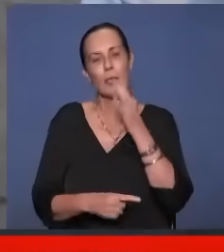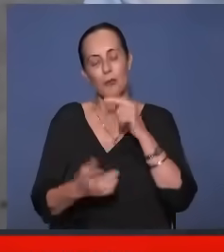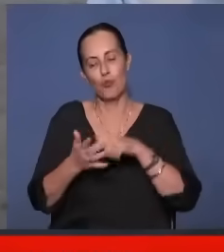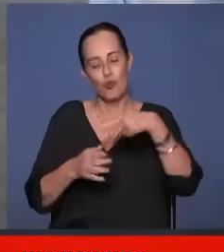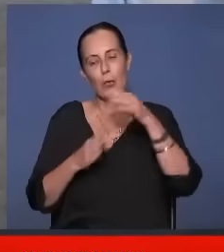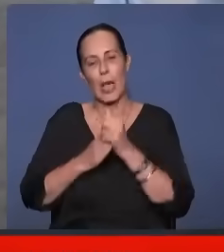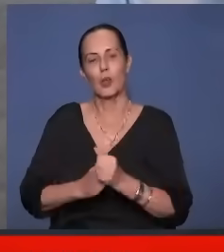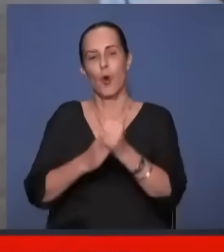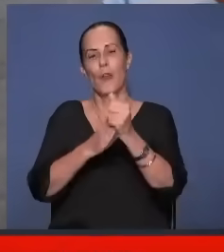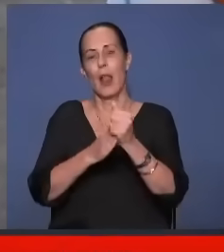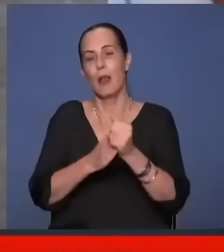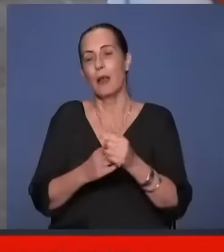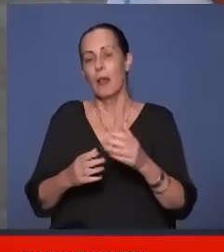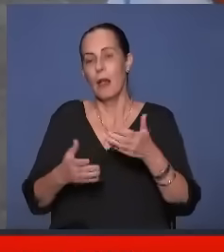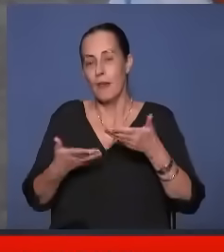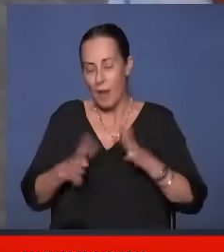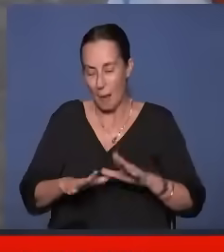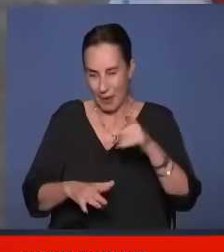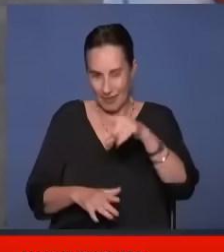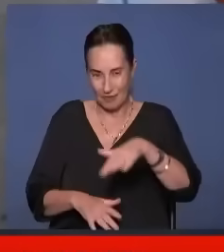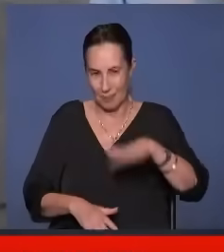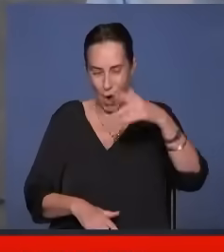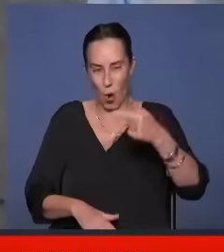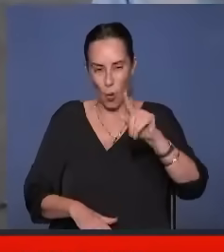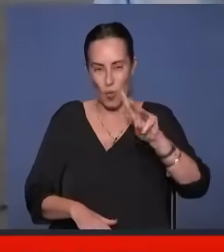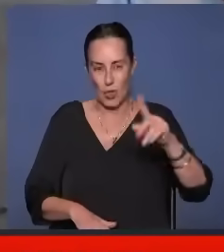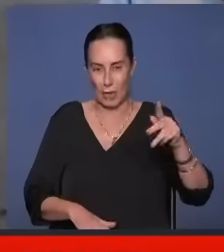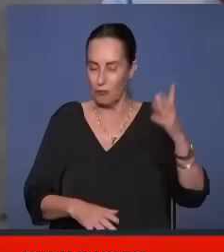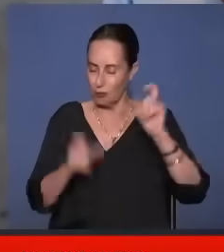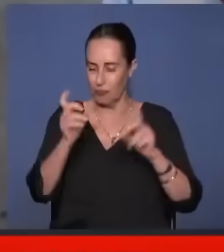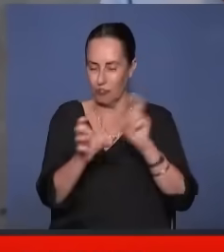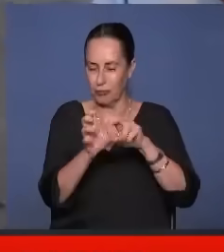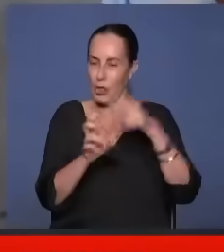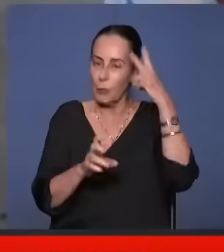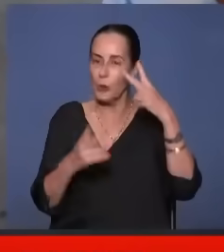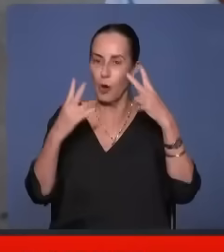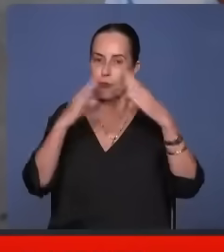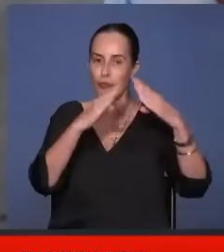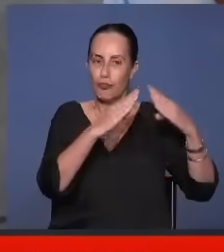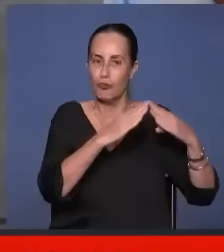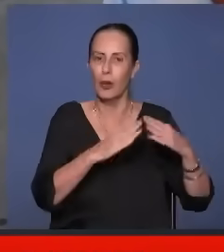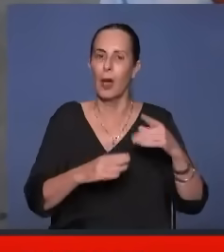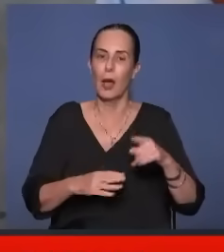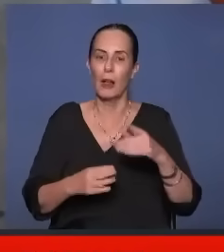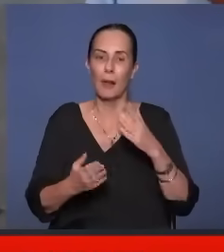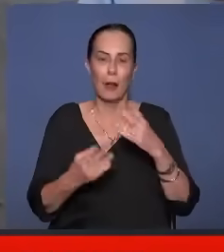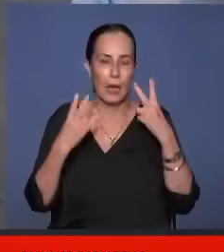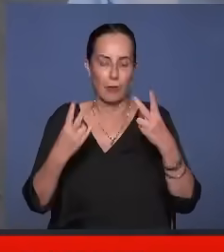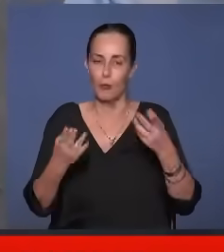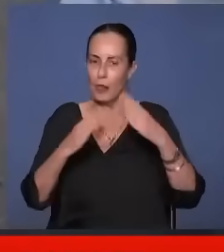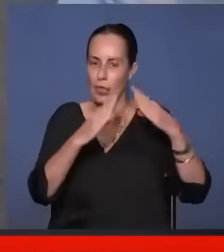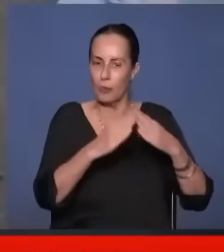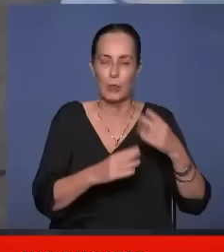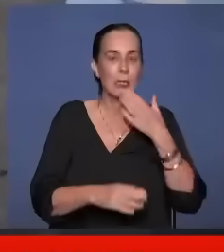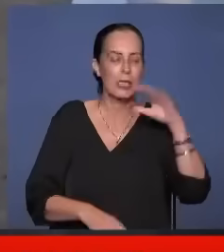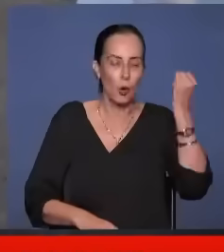יותר שיוביל, והבנים של גוש קטיף, עם אנשים נוספים שמבינים את החשיבות של ההתיישבות, אנחנו מדברים פה על ערכי התיישבות,